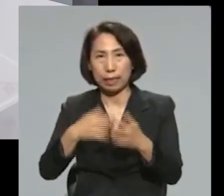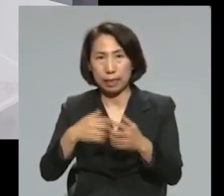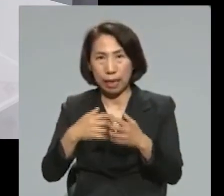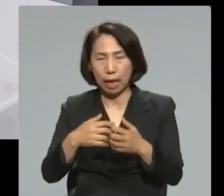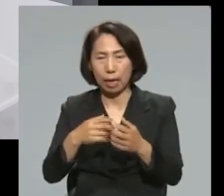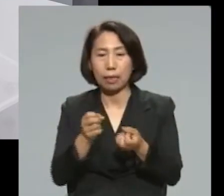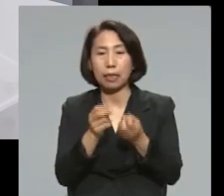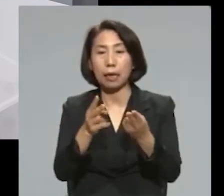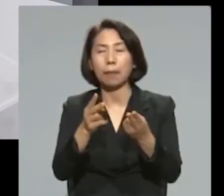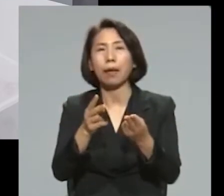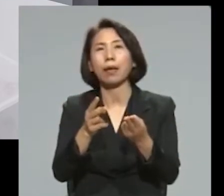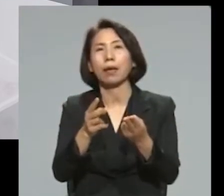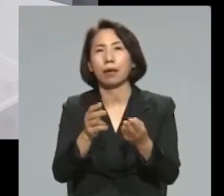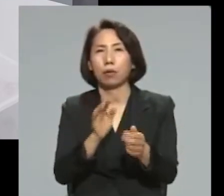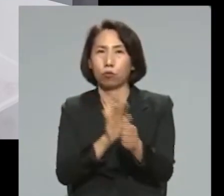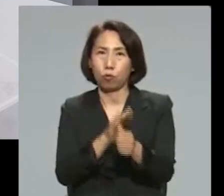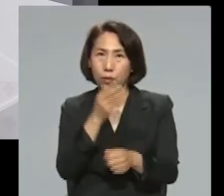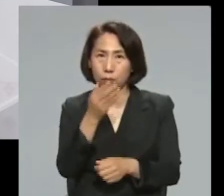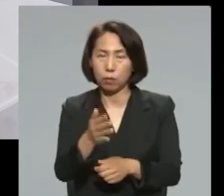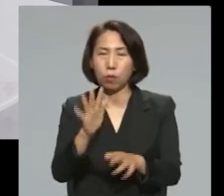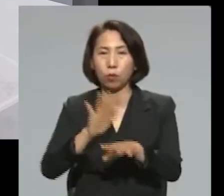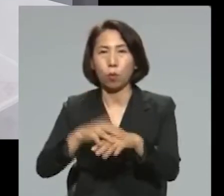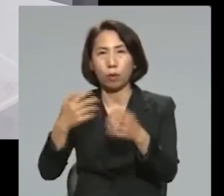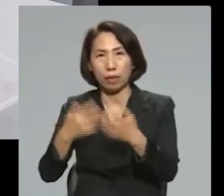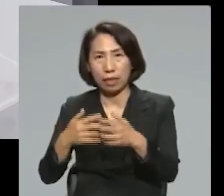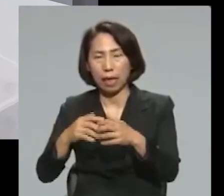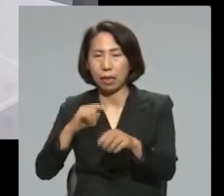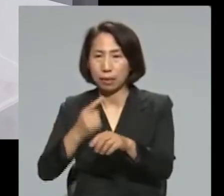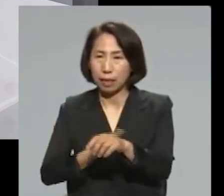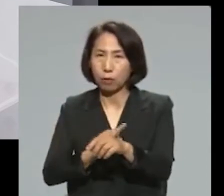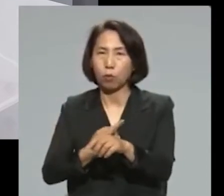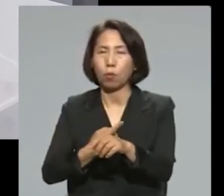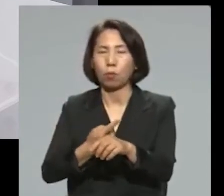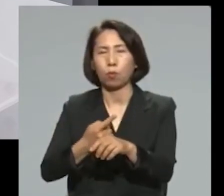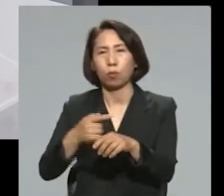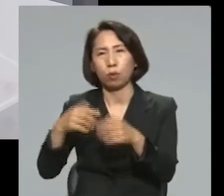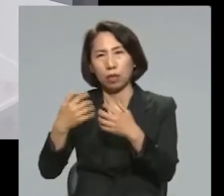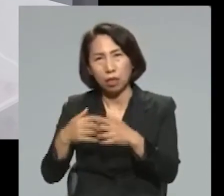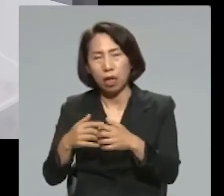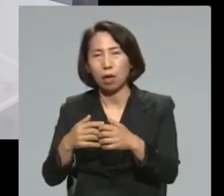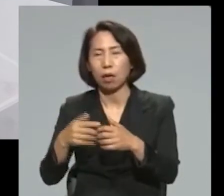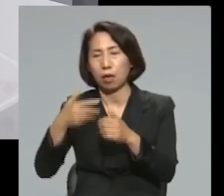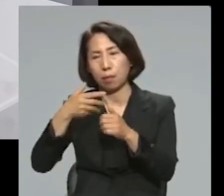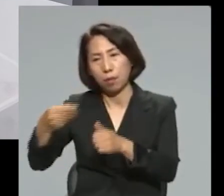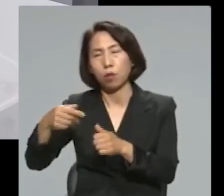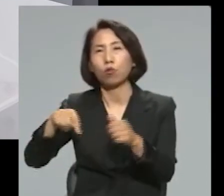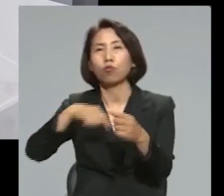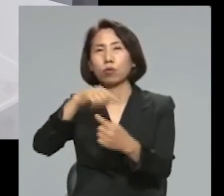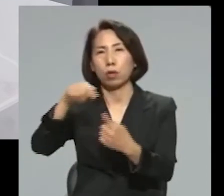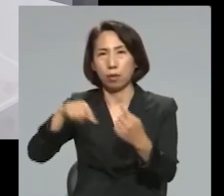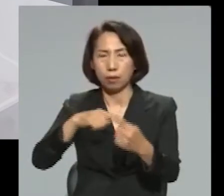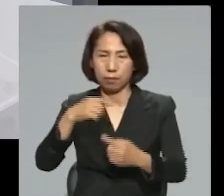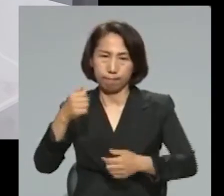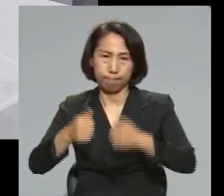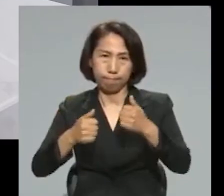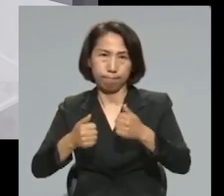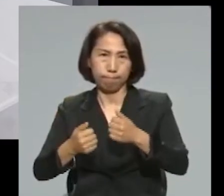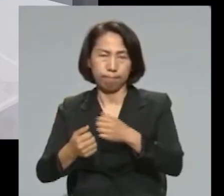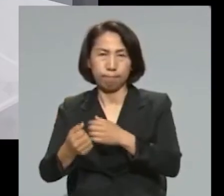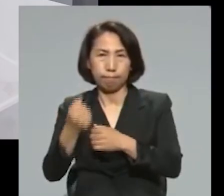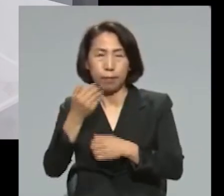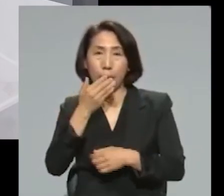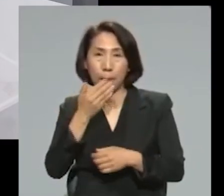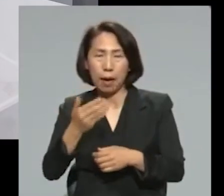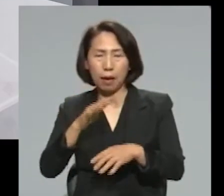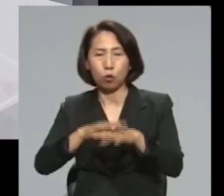시행 및 농기계 자동 세척식 등을 운영 등을 통해 경쟁력 있는 농촌, 농업인 육성으로